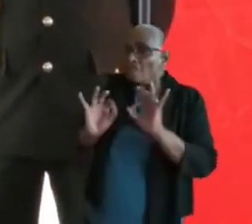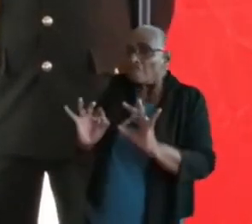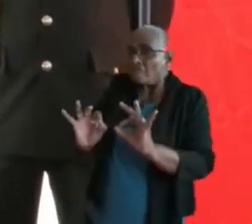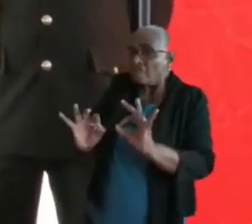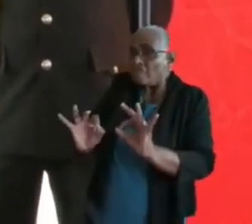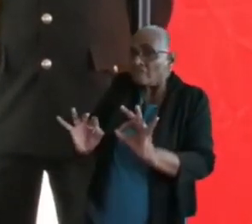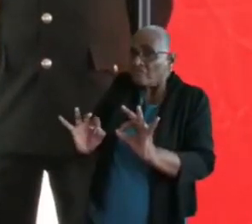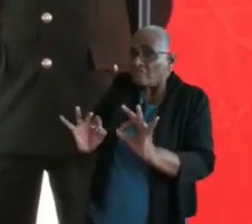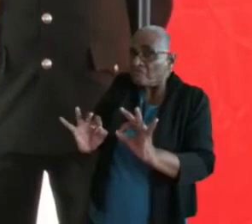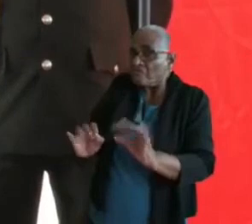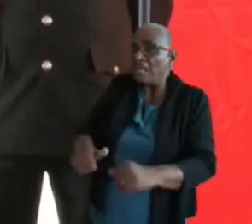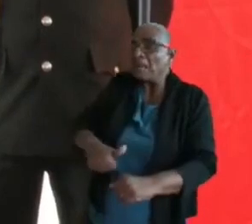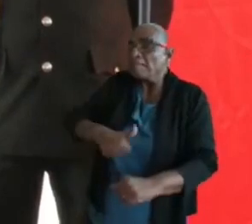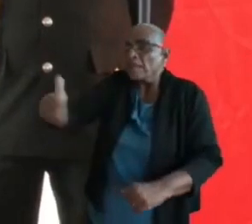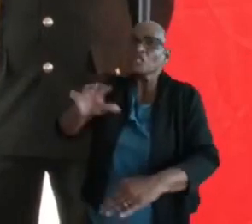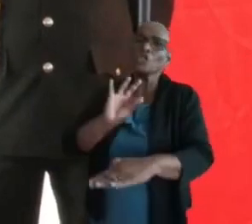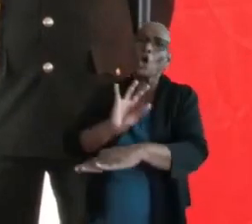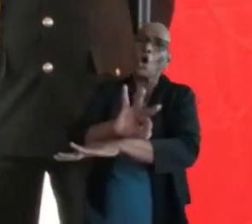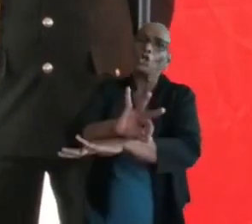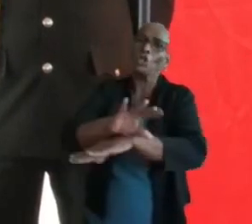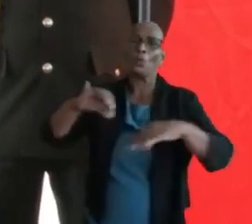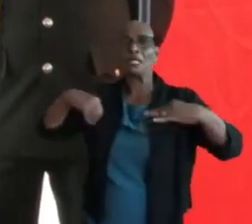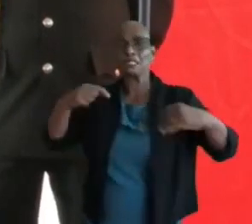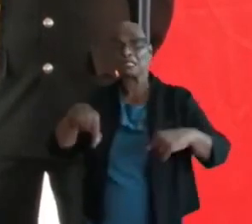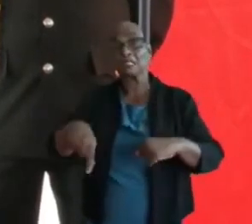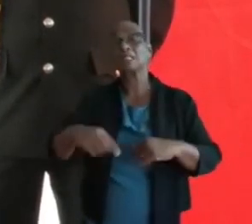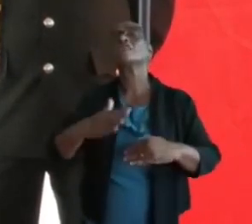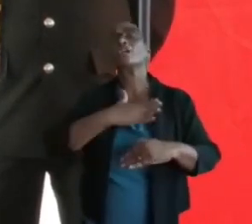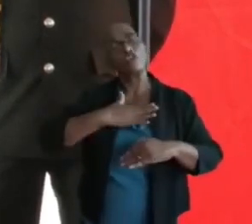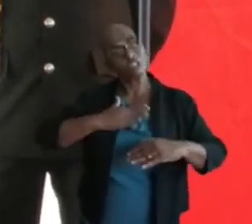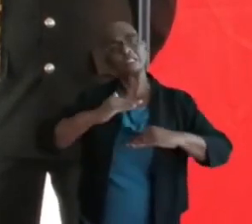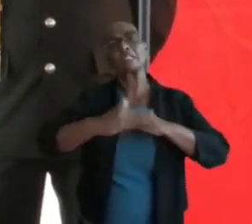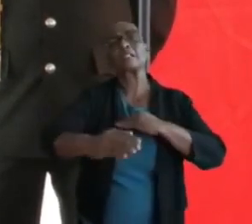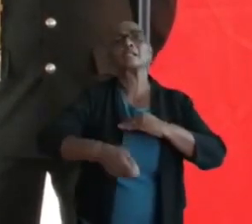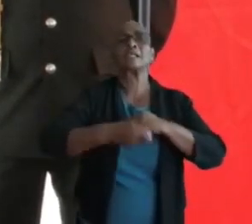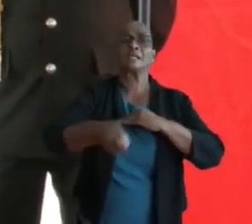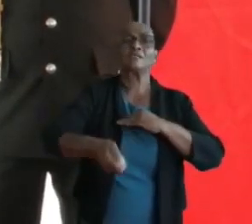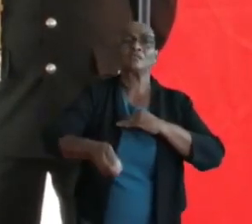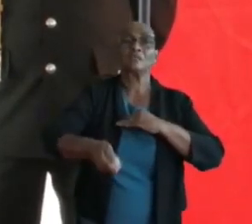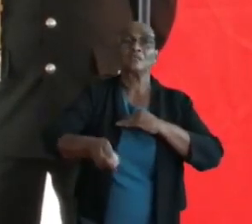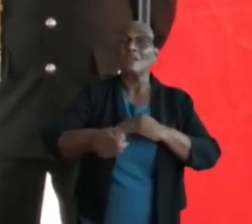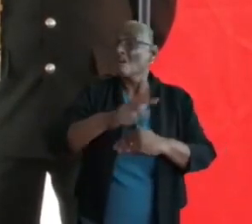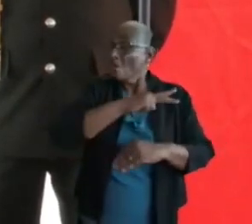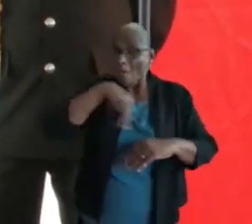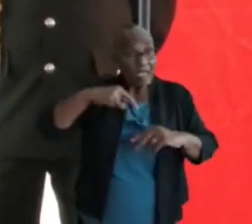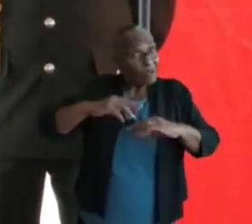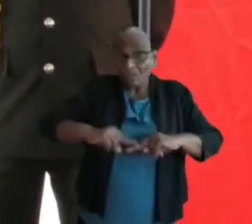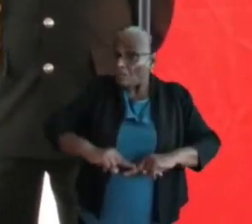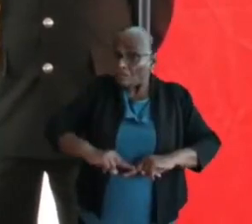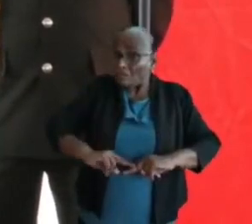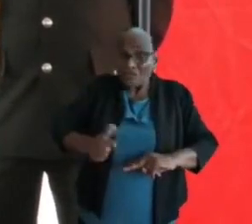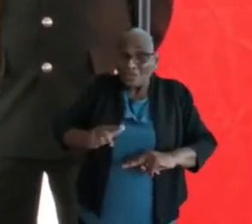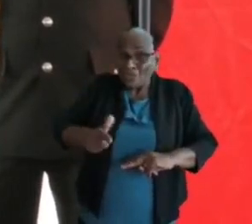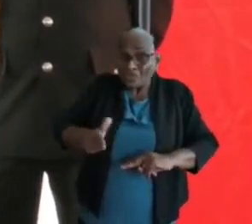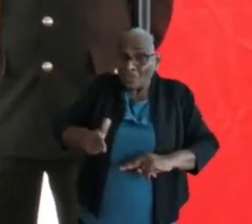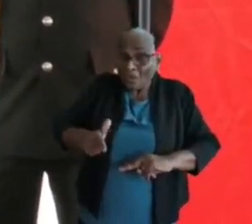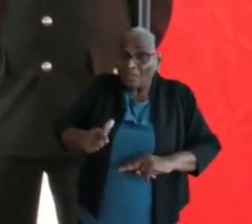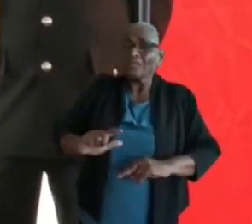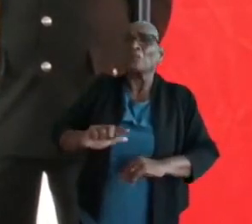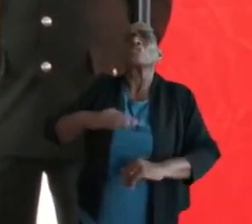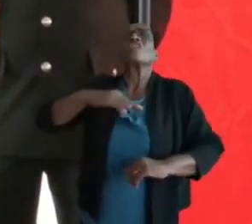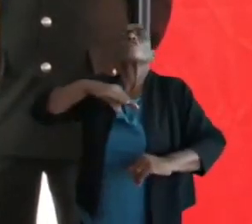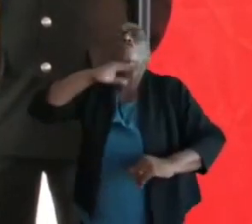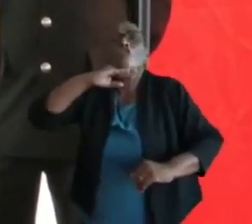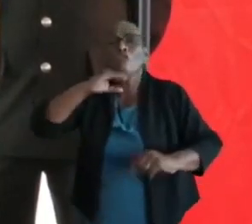het beste onderwijs genieten die ons land kan geven. We zullen niet rusten voor er voldoende